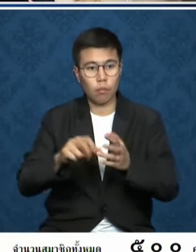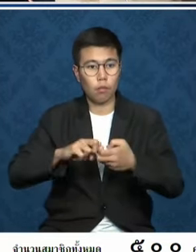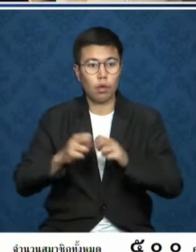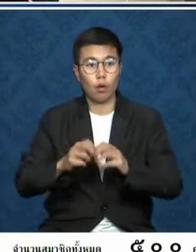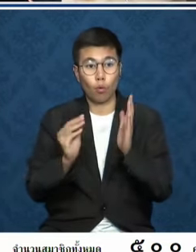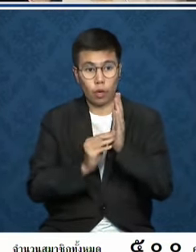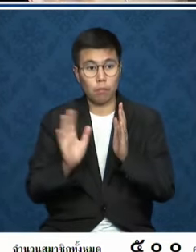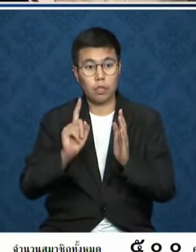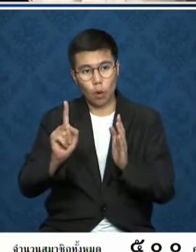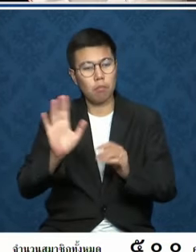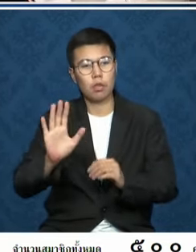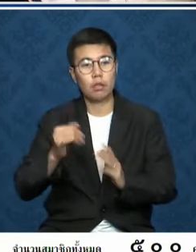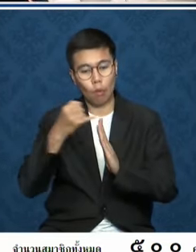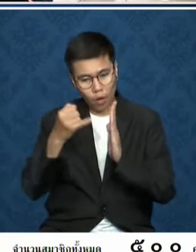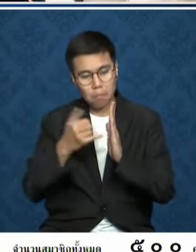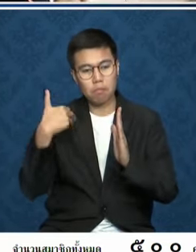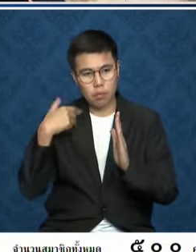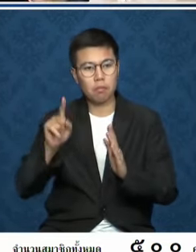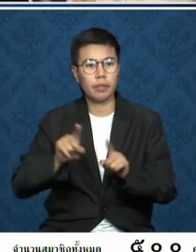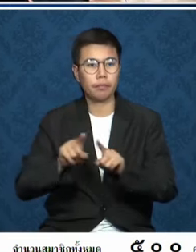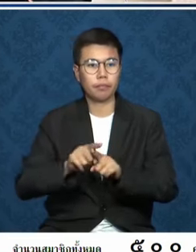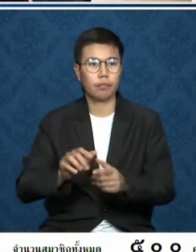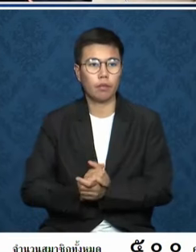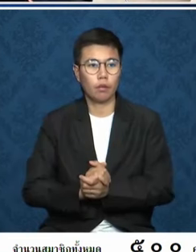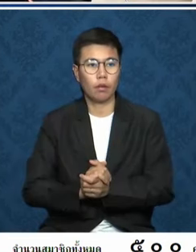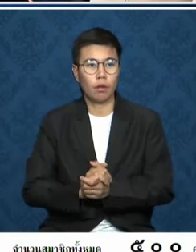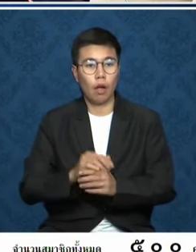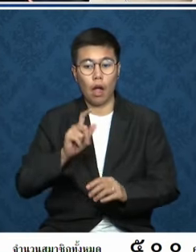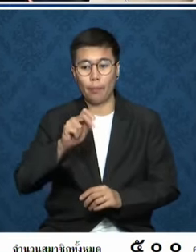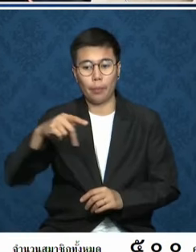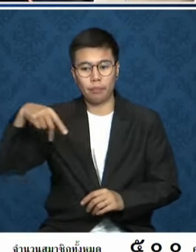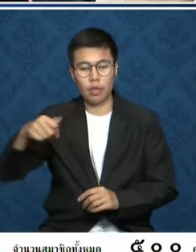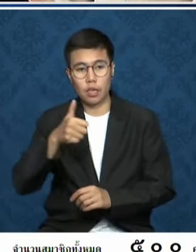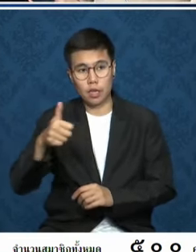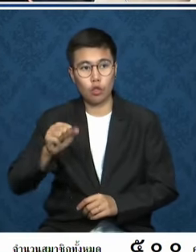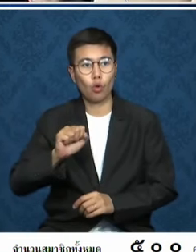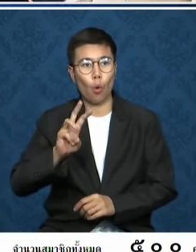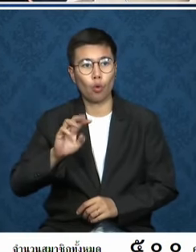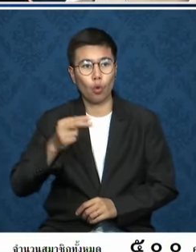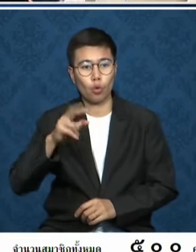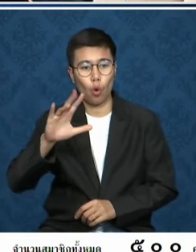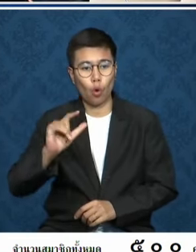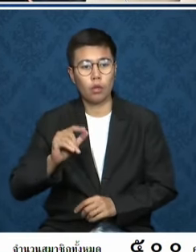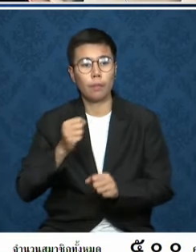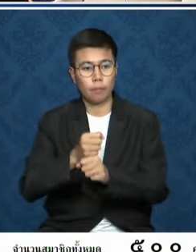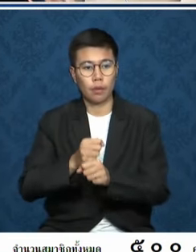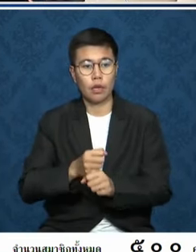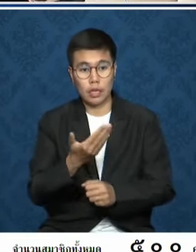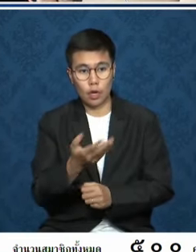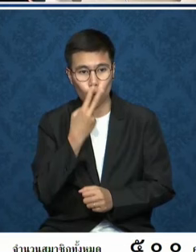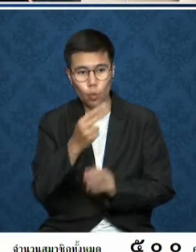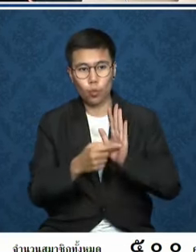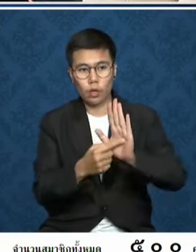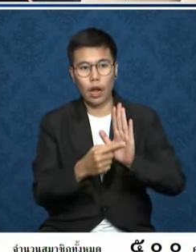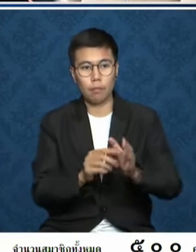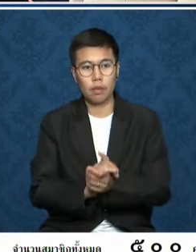พาะกธม. เดี๋นี้ท้องถิ่นก็เริ่มใช้แล้วนะครับ ระบบดีๆแบบเนี้สวทช.ก็ทำอี้ คือผมชี้ให้พน้ประชาชนเหบางคน